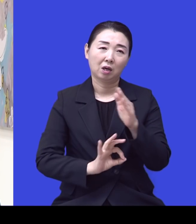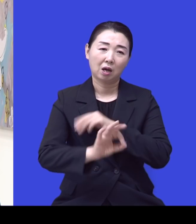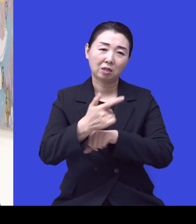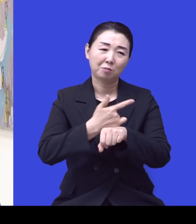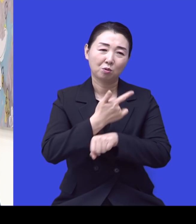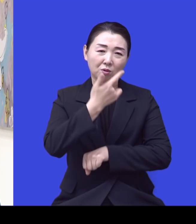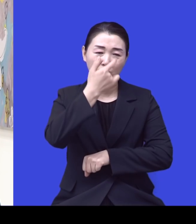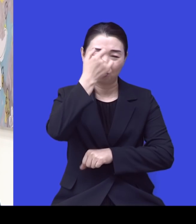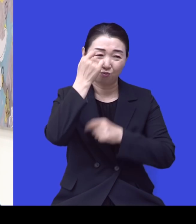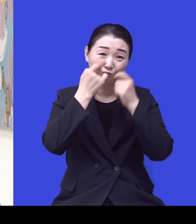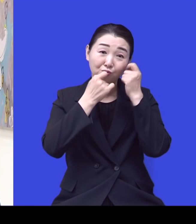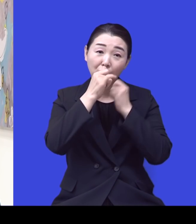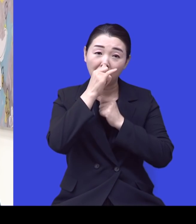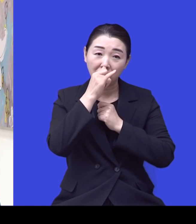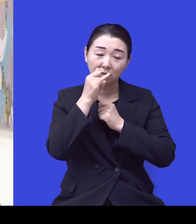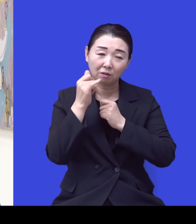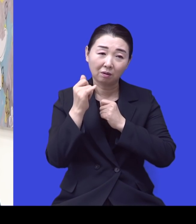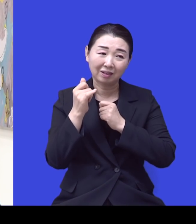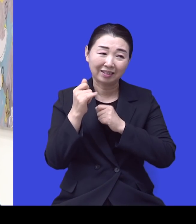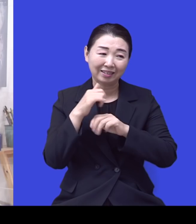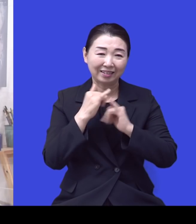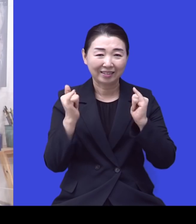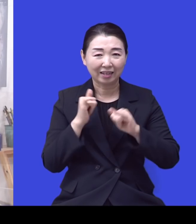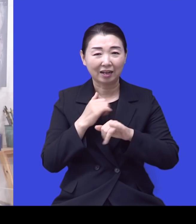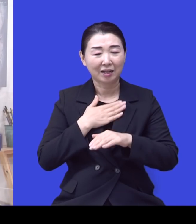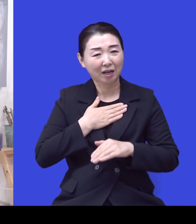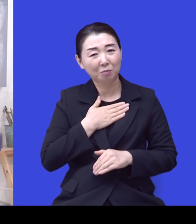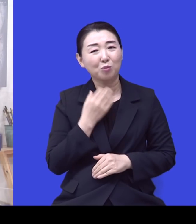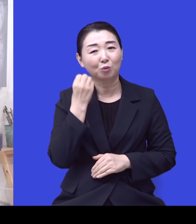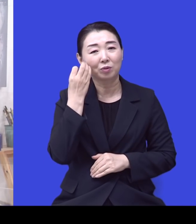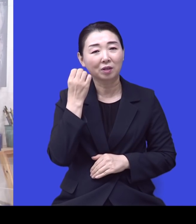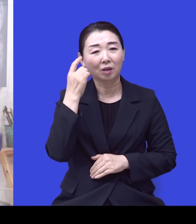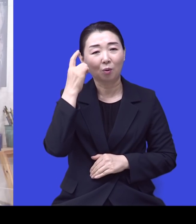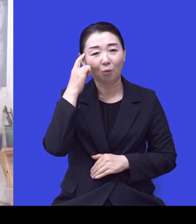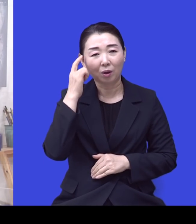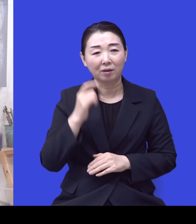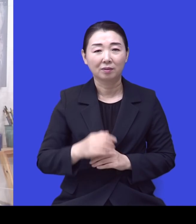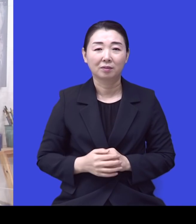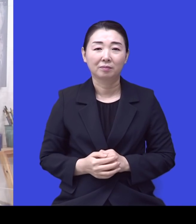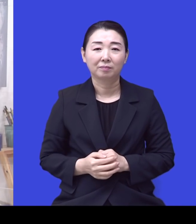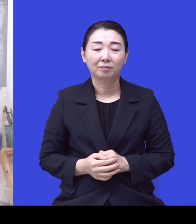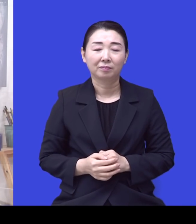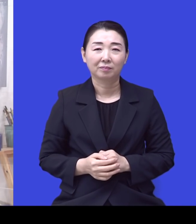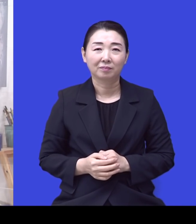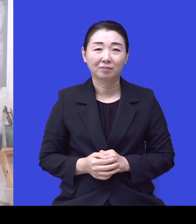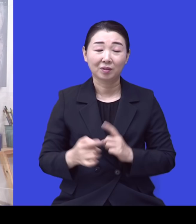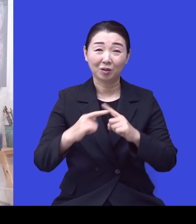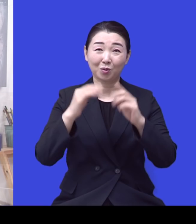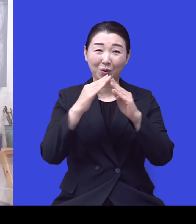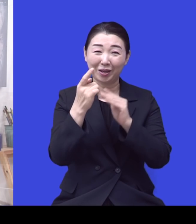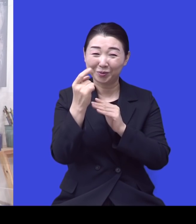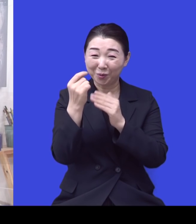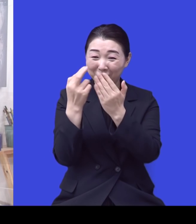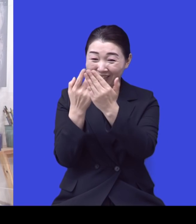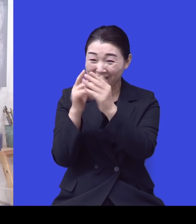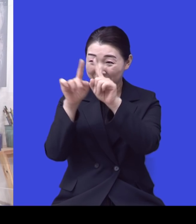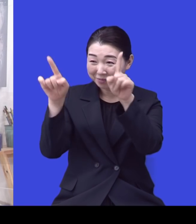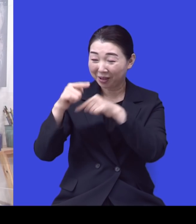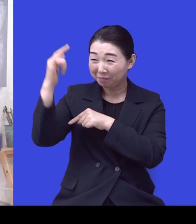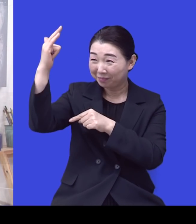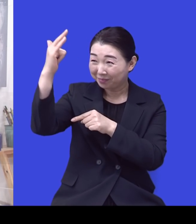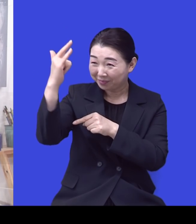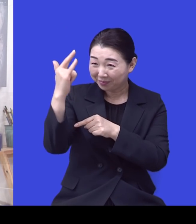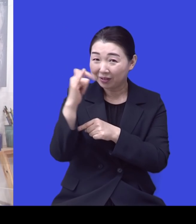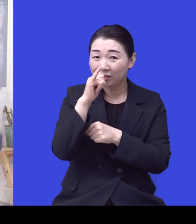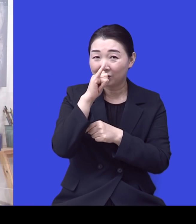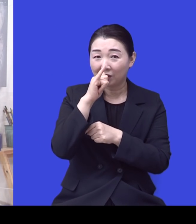막 우는데 사람이 묘하더라고요. 성전의 그 조그만 창문에서 햇빛이 이렇게 들어오니까 네. 나중에